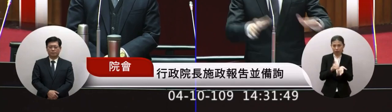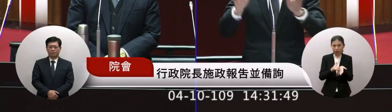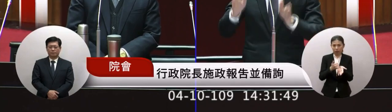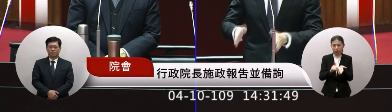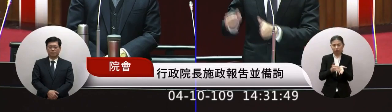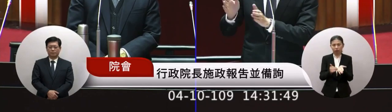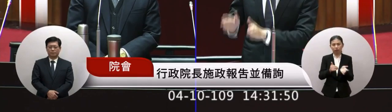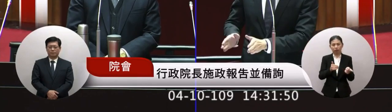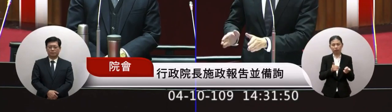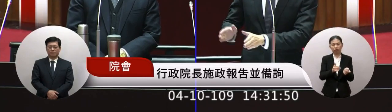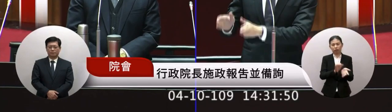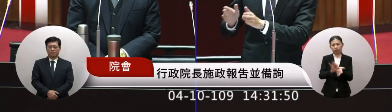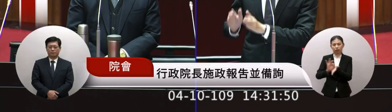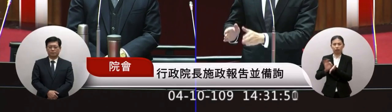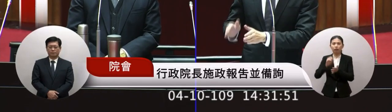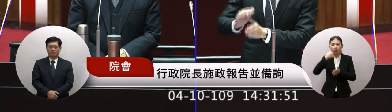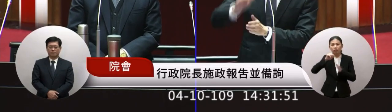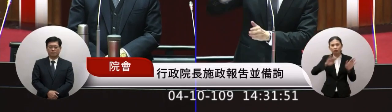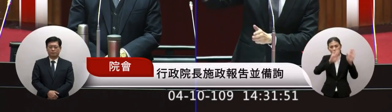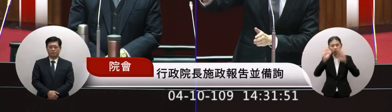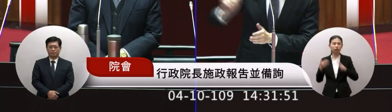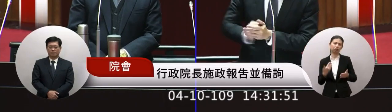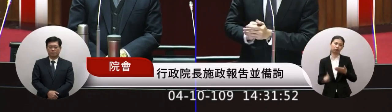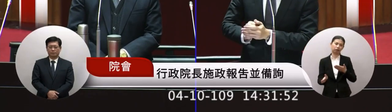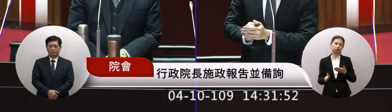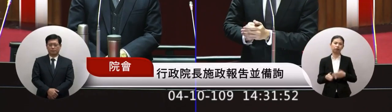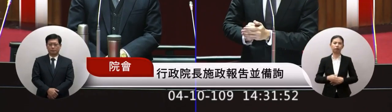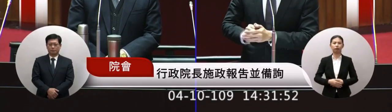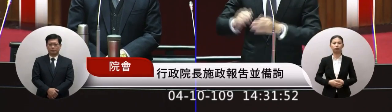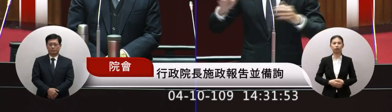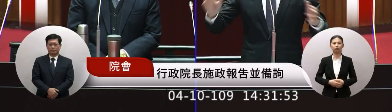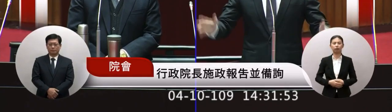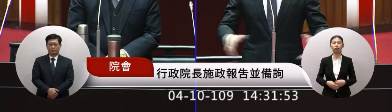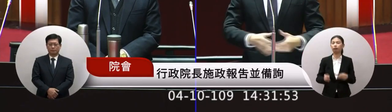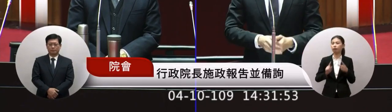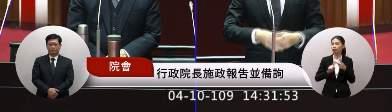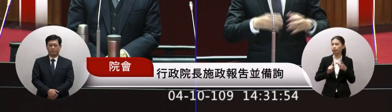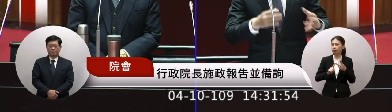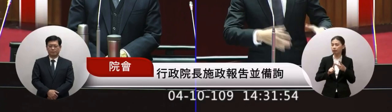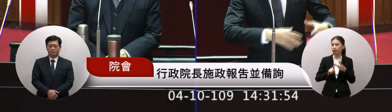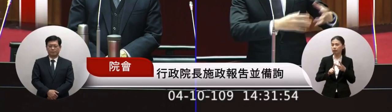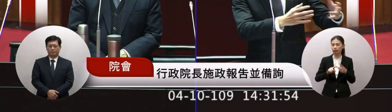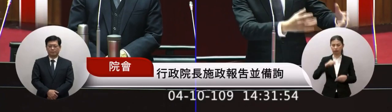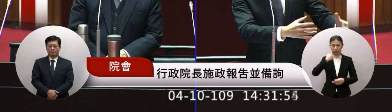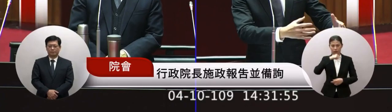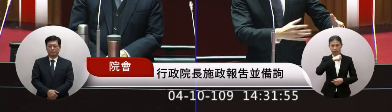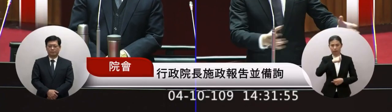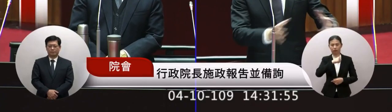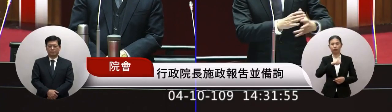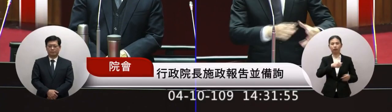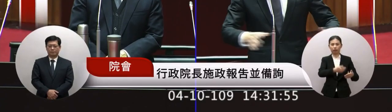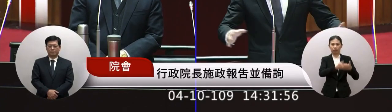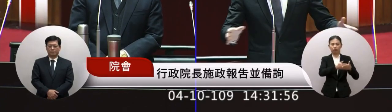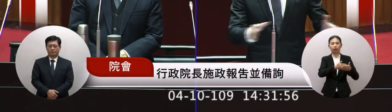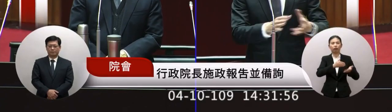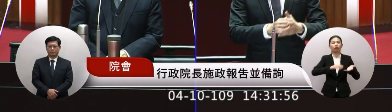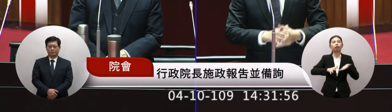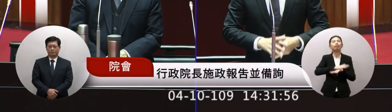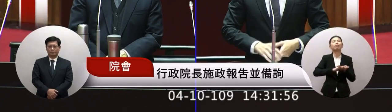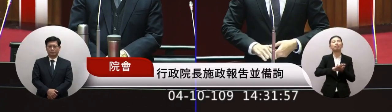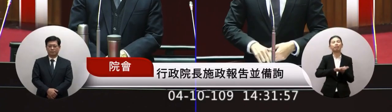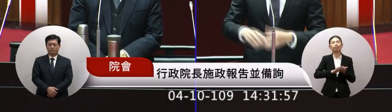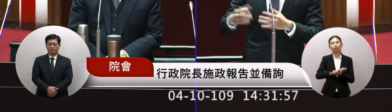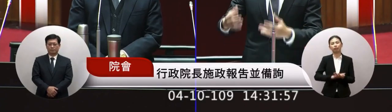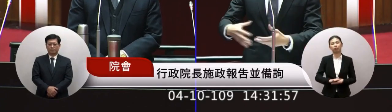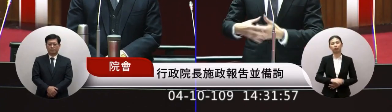咧无符合台湾现状的这个部分，这是预算的迄个层次。另外一方面，就是甲台湾甲中国吼难做伙。所以